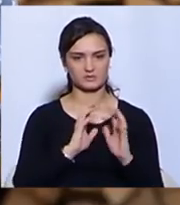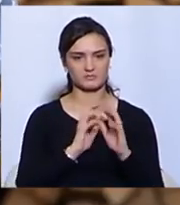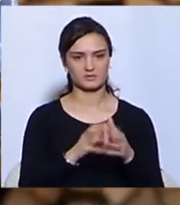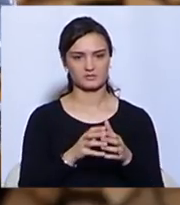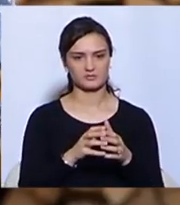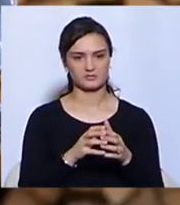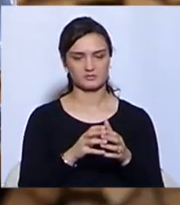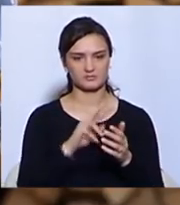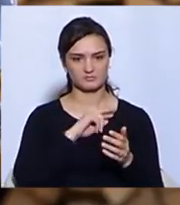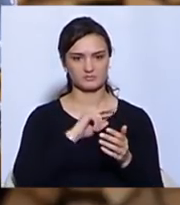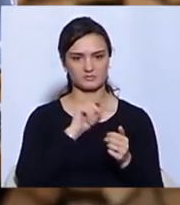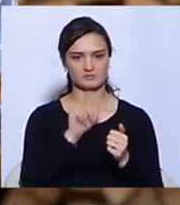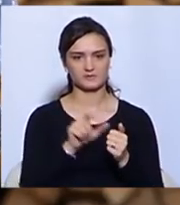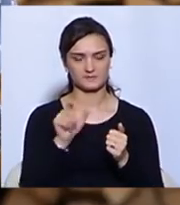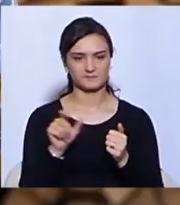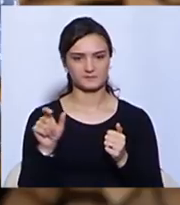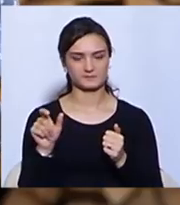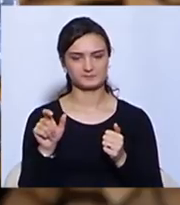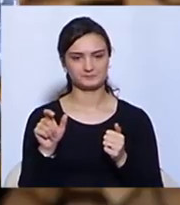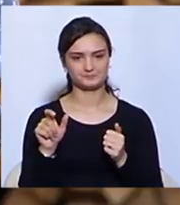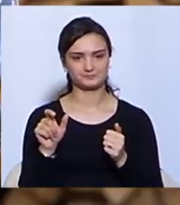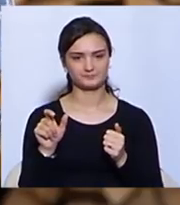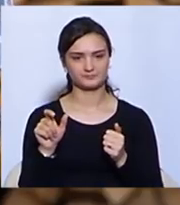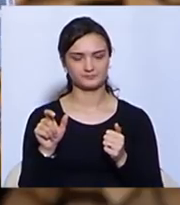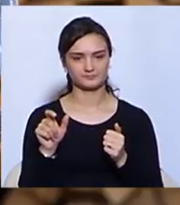სამყარო, მიყვარს ადამიანები.